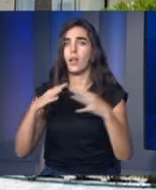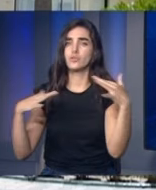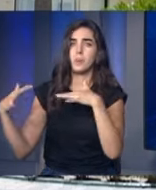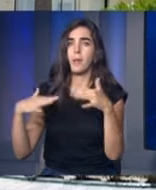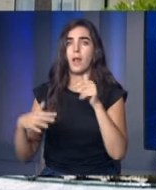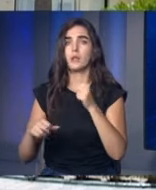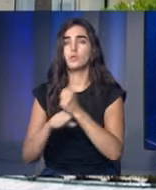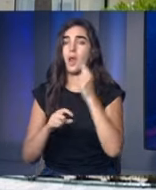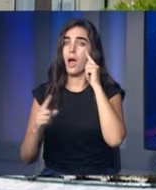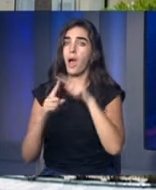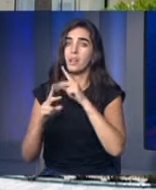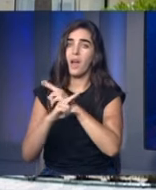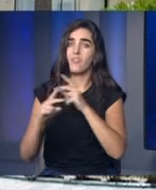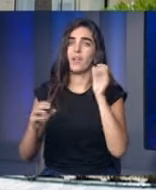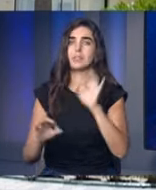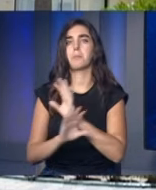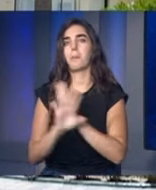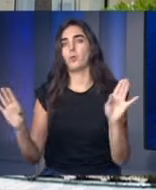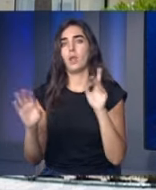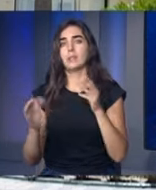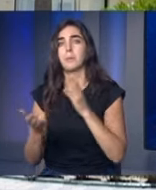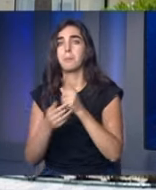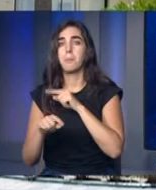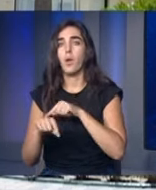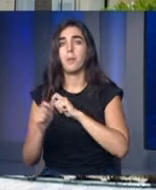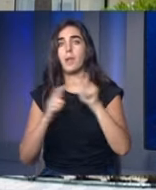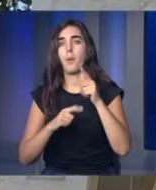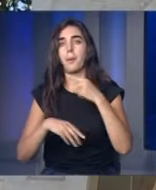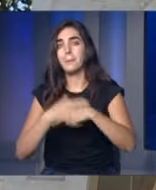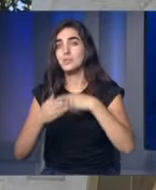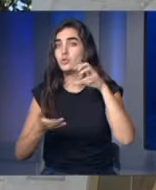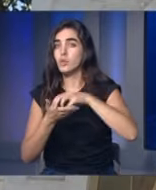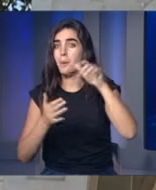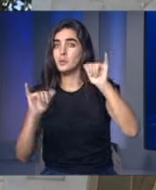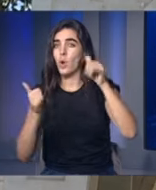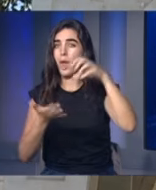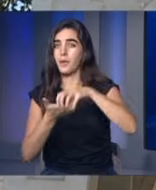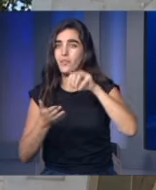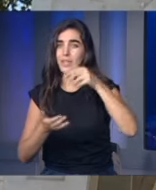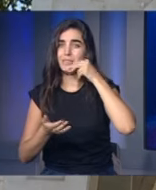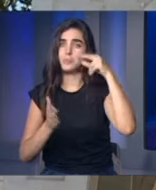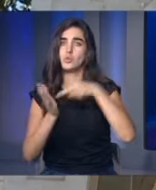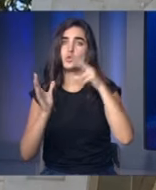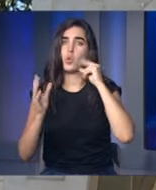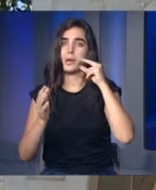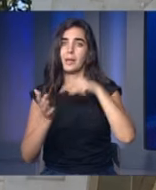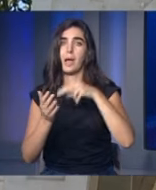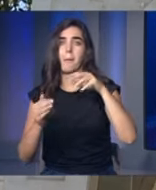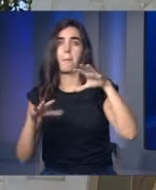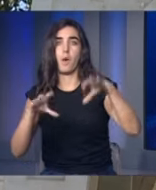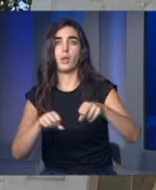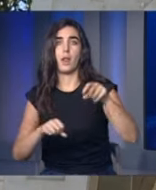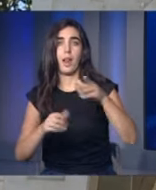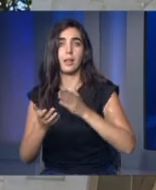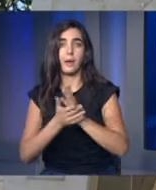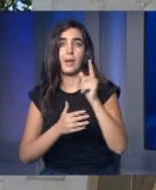ملتزمون بهذا القرار وبقواعد الاشتباك بعدم استهداف المدنيين، وما نفي المقاومة لما حصل في بلدة